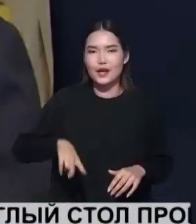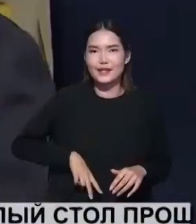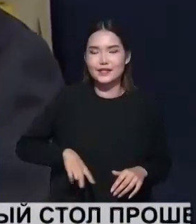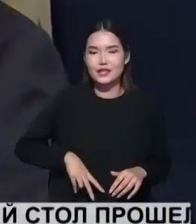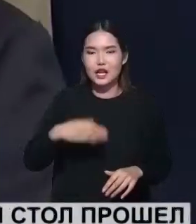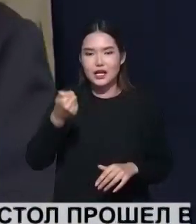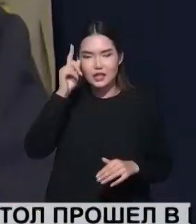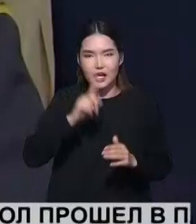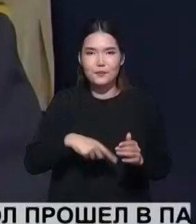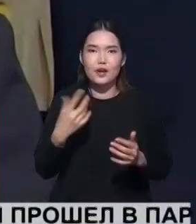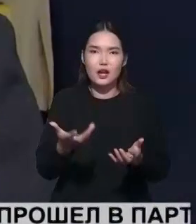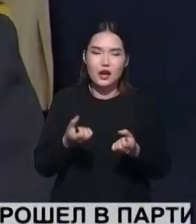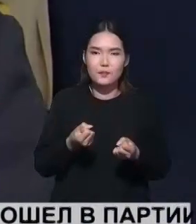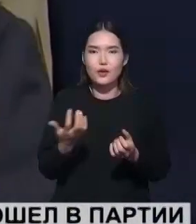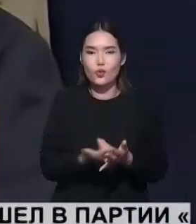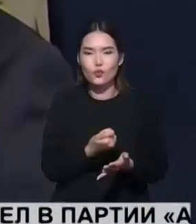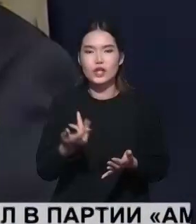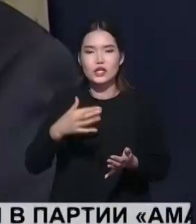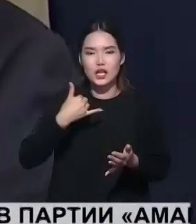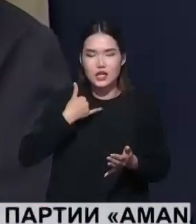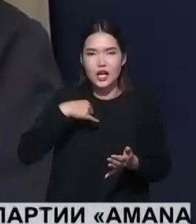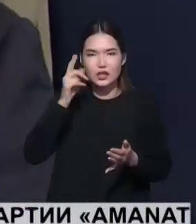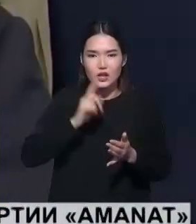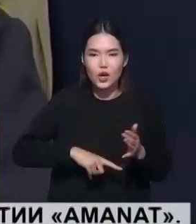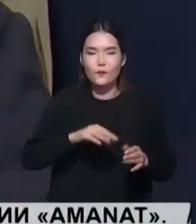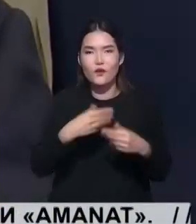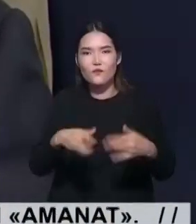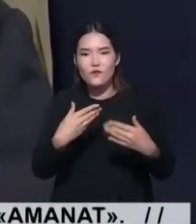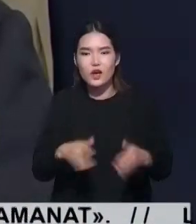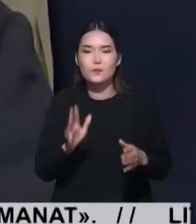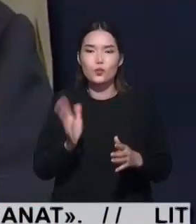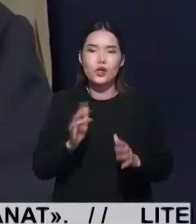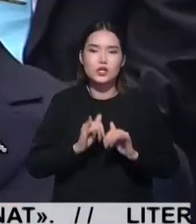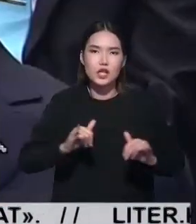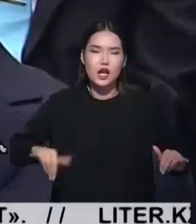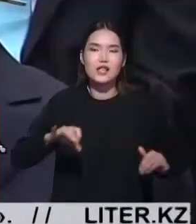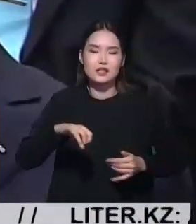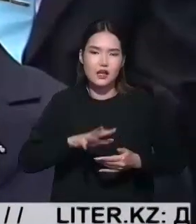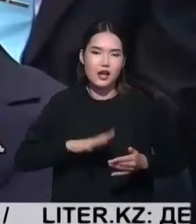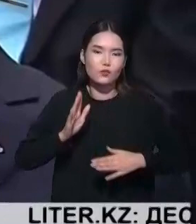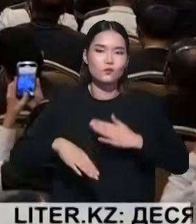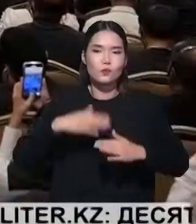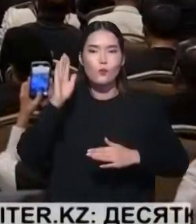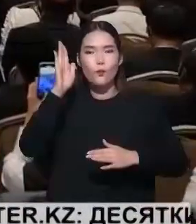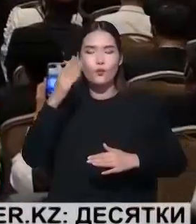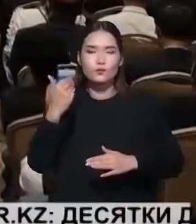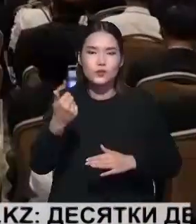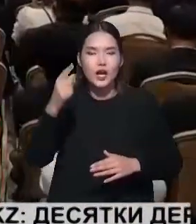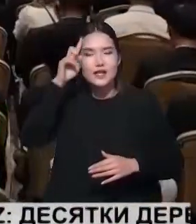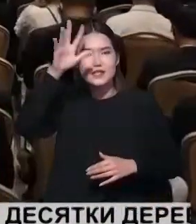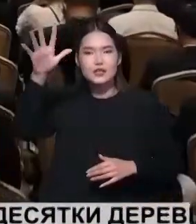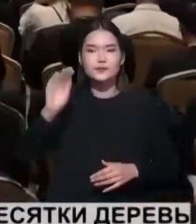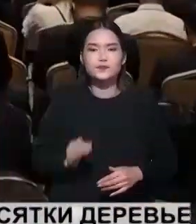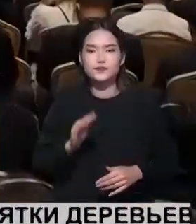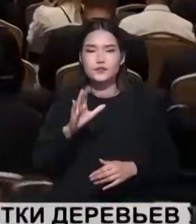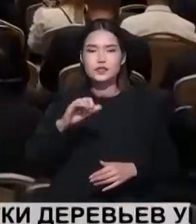перед нами задачи. И мы уверены, что два наших завода, выпускающих автомобили Hyundai, будут развиваться и дальше. Кроме того, всемирно известная компания Samsung